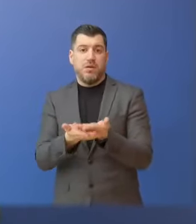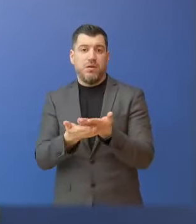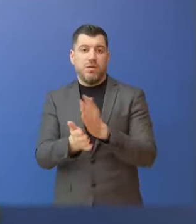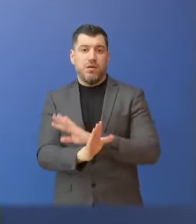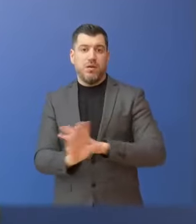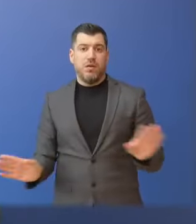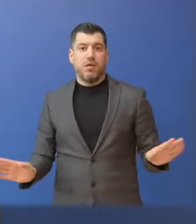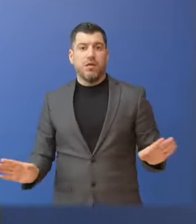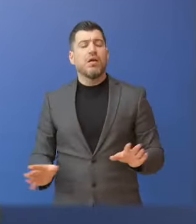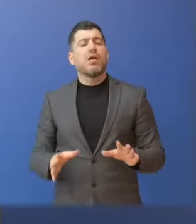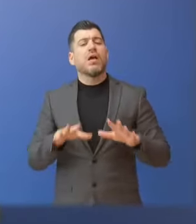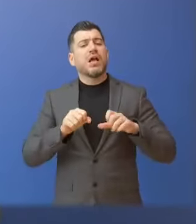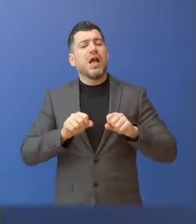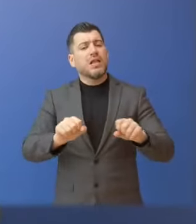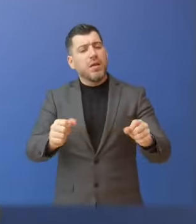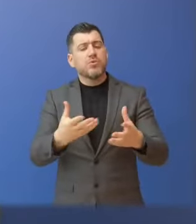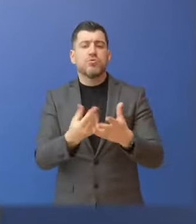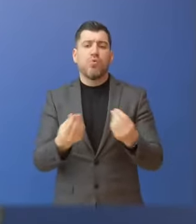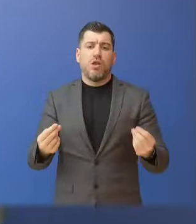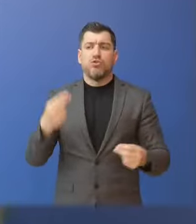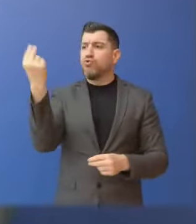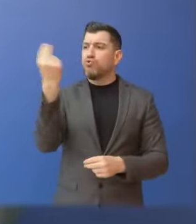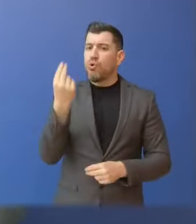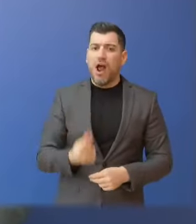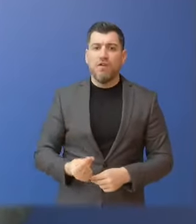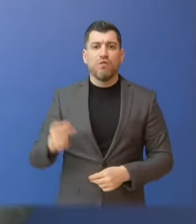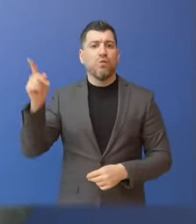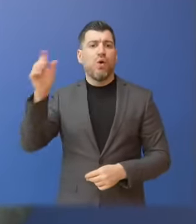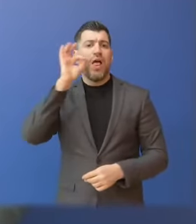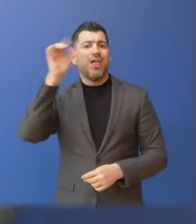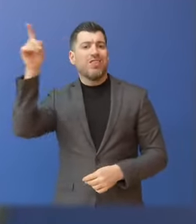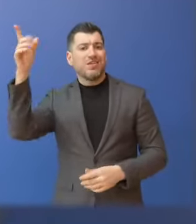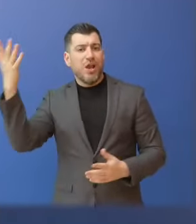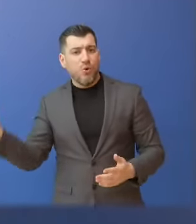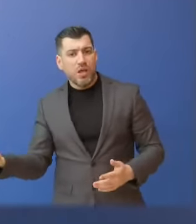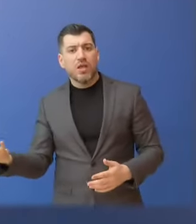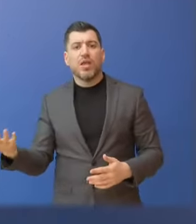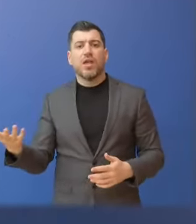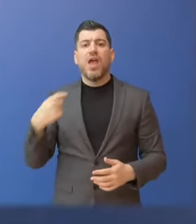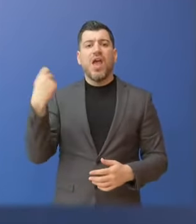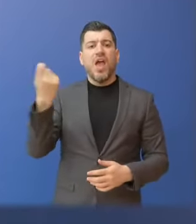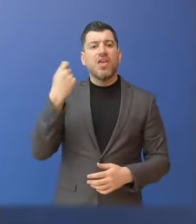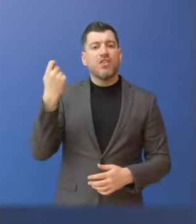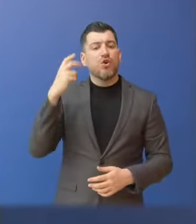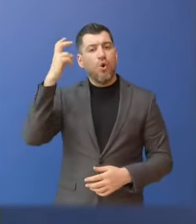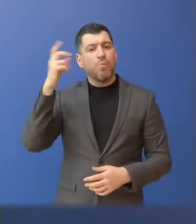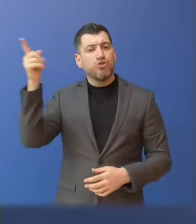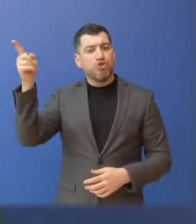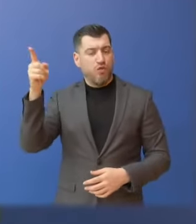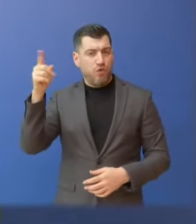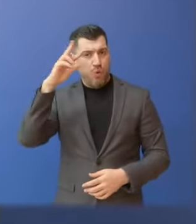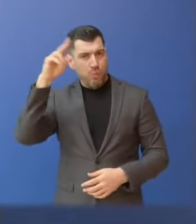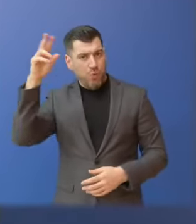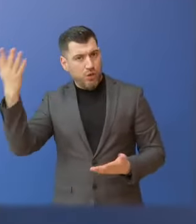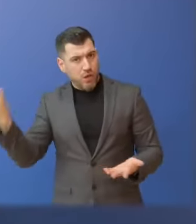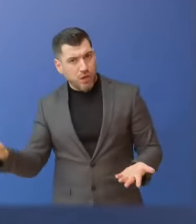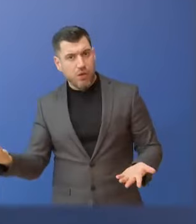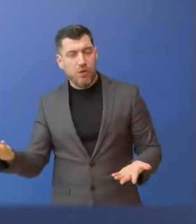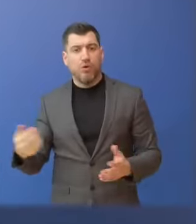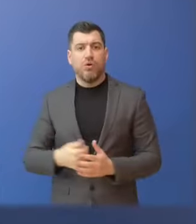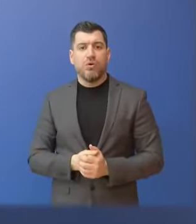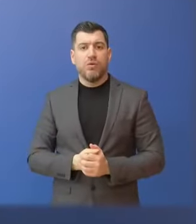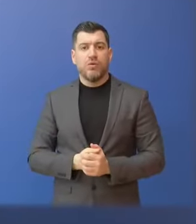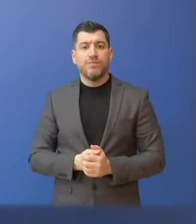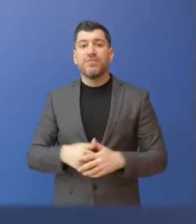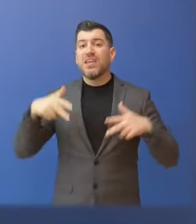χρόνια στο ζωγράφου σε μεγάλες πόλεις στη θεσσαλονίκη στο εθνικό μετσόβιο πολυτεχνείο και βέβαια στόχος της